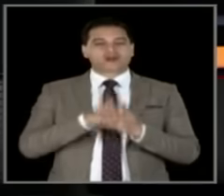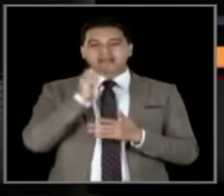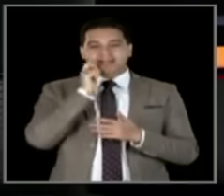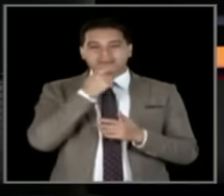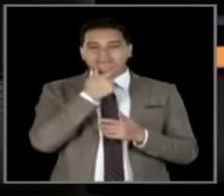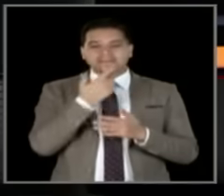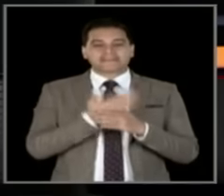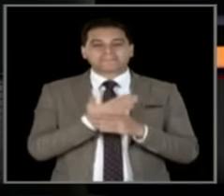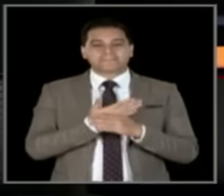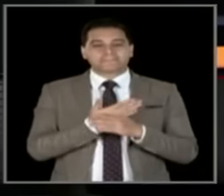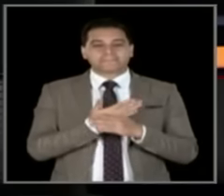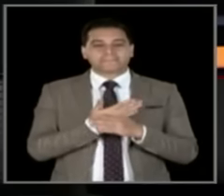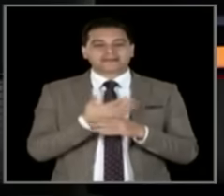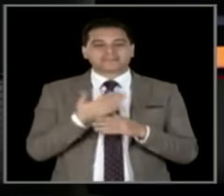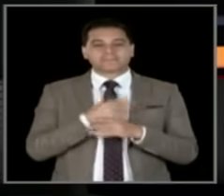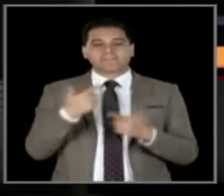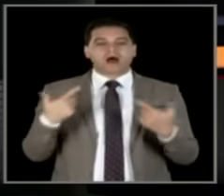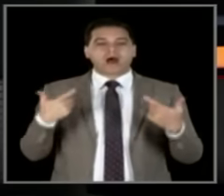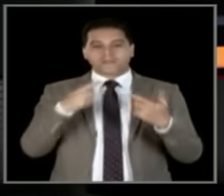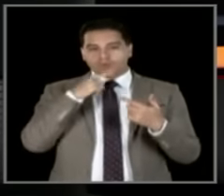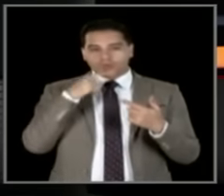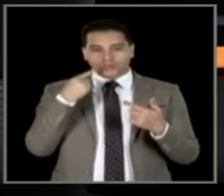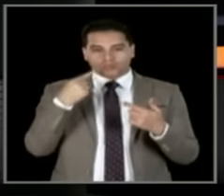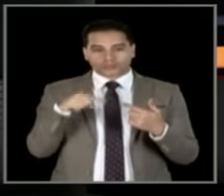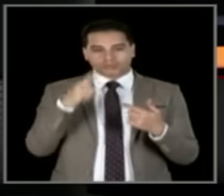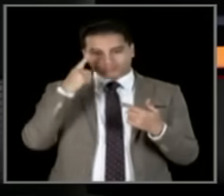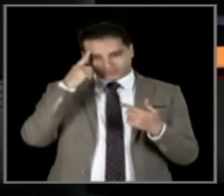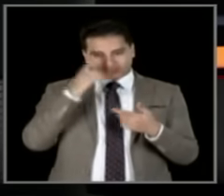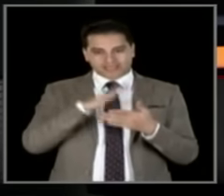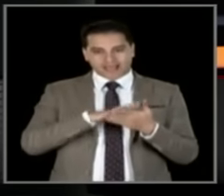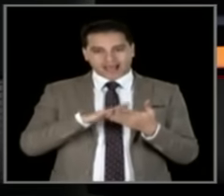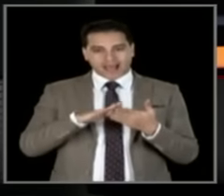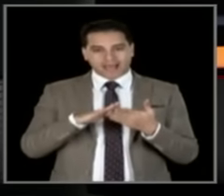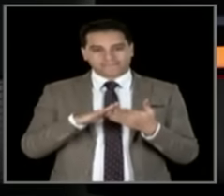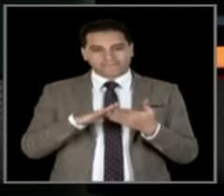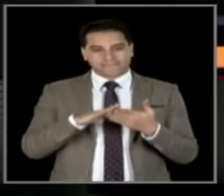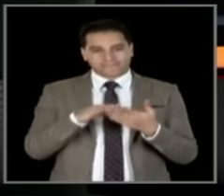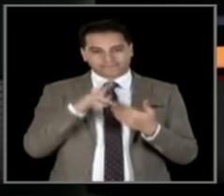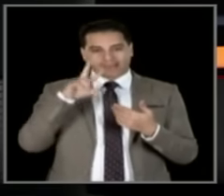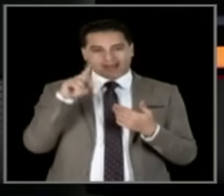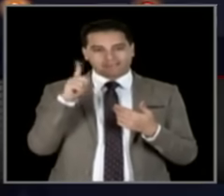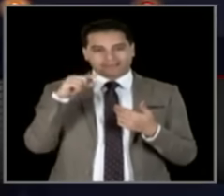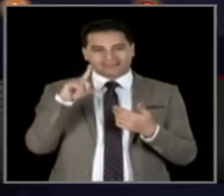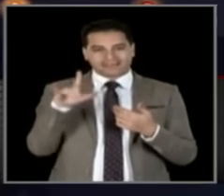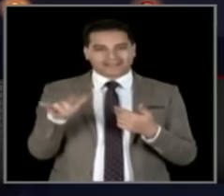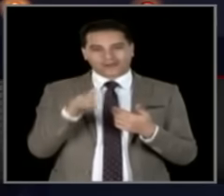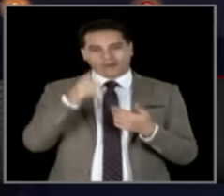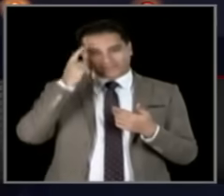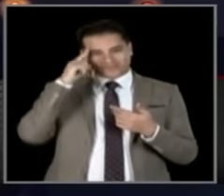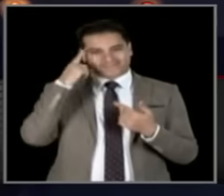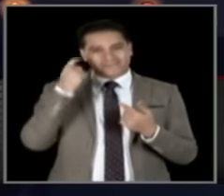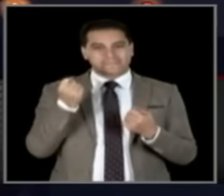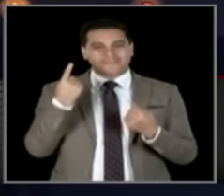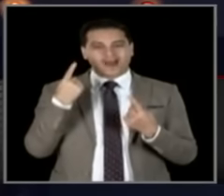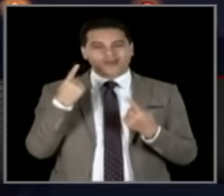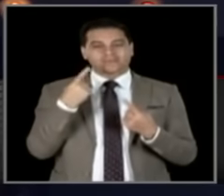ليه؟ توسطه لإنهاء الحرب الروسية اليابانية في معاهدة بورتسموث. لا، البدري ما بيبقاش عنده الإجابة، بيبقى عنده